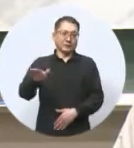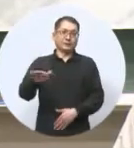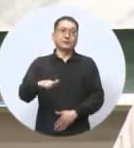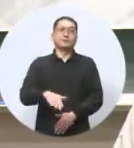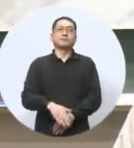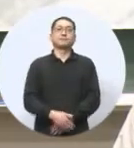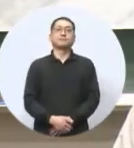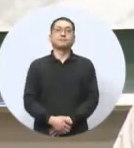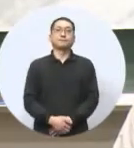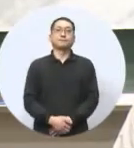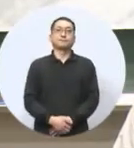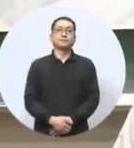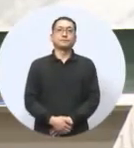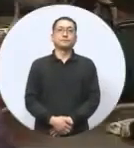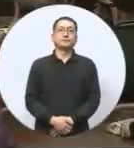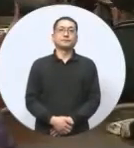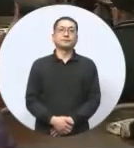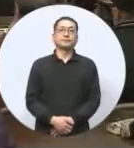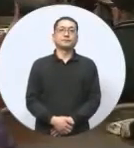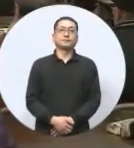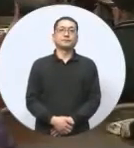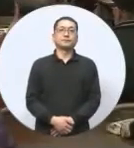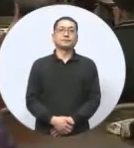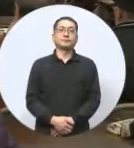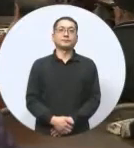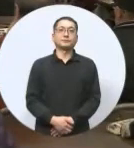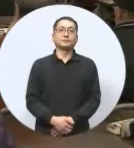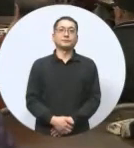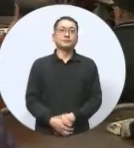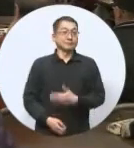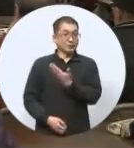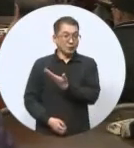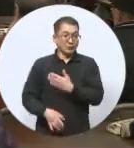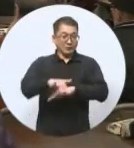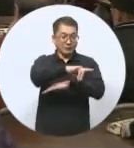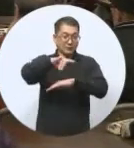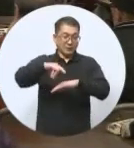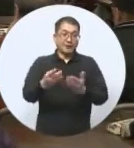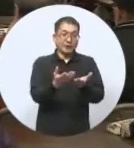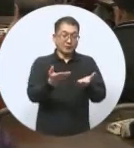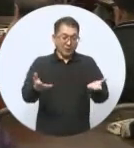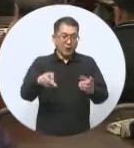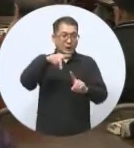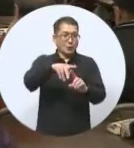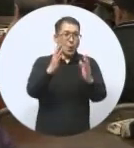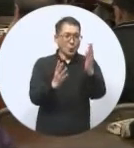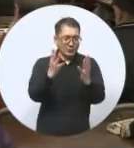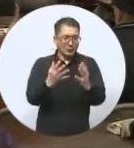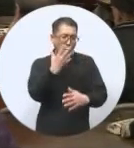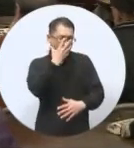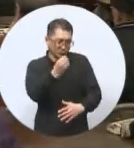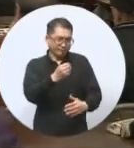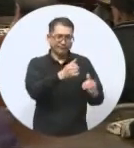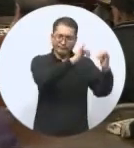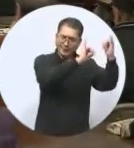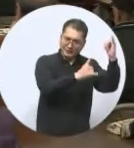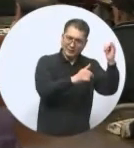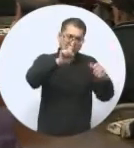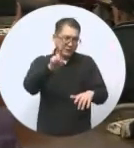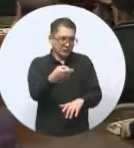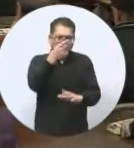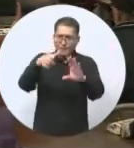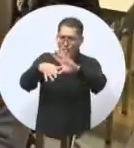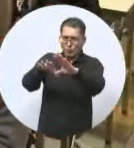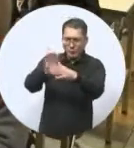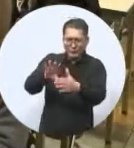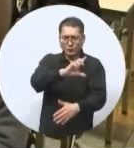で市全域をしてましたけども、 この企画展では松林の魅力を歴史、自然、文